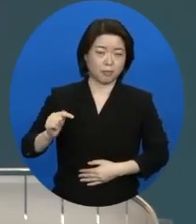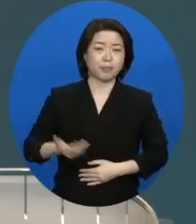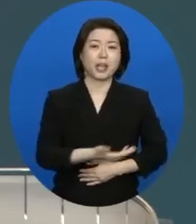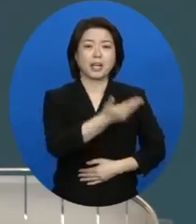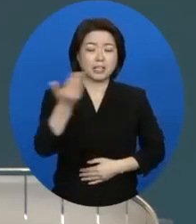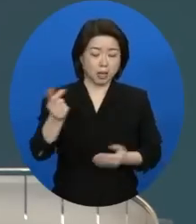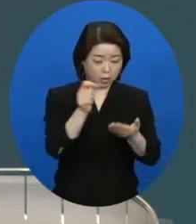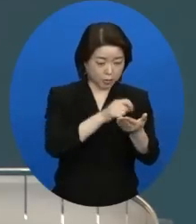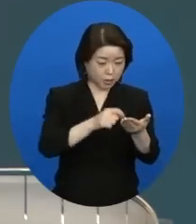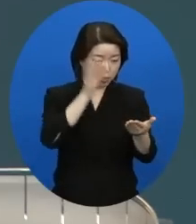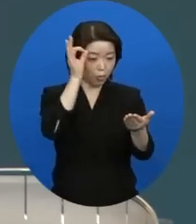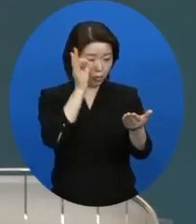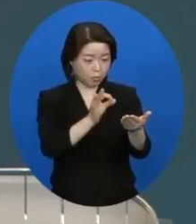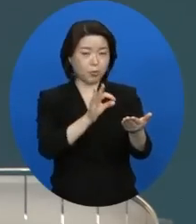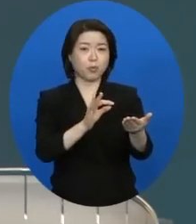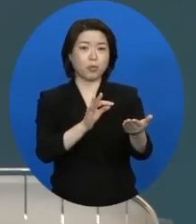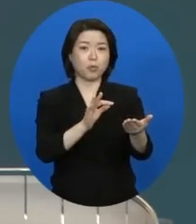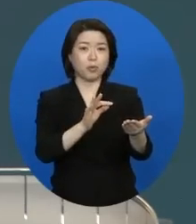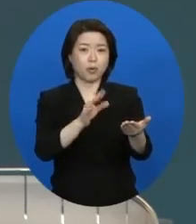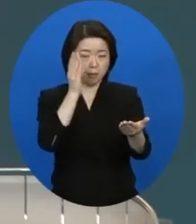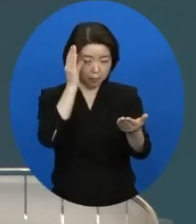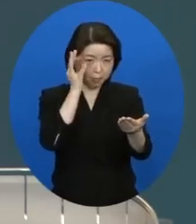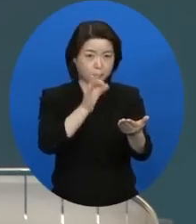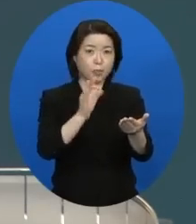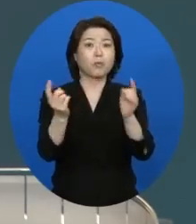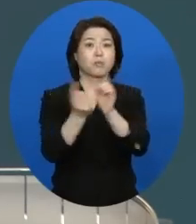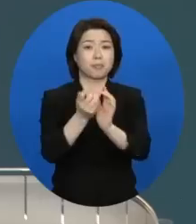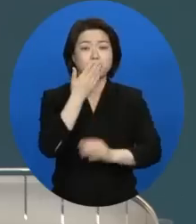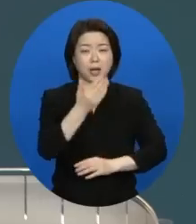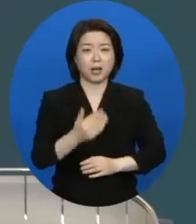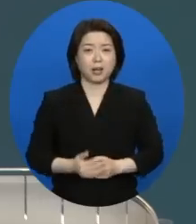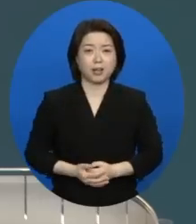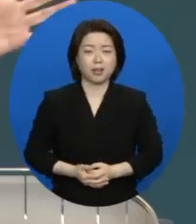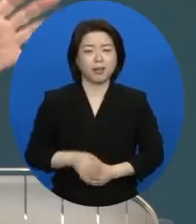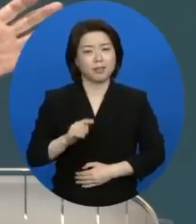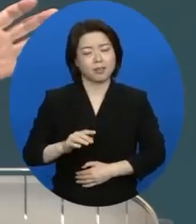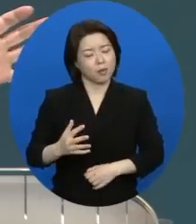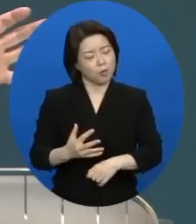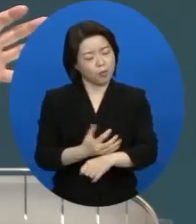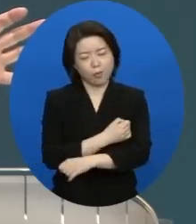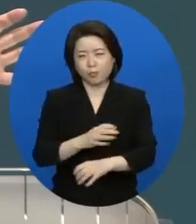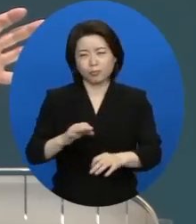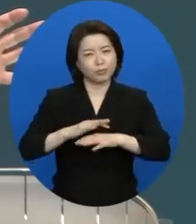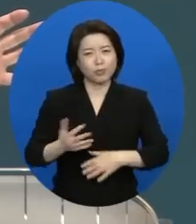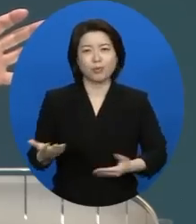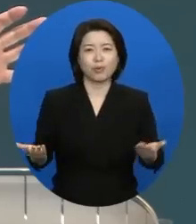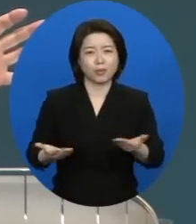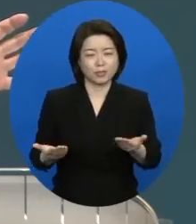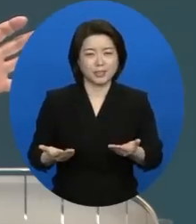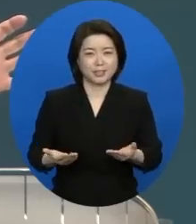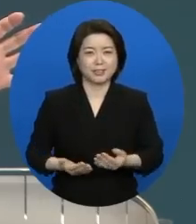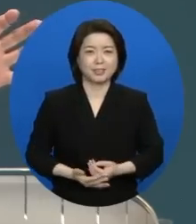여러분이 쓴 일기를 통하여 여러분이 보게 될 거예요. 이건 엄청나고 놀라운 일이잖아요.